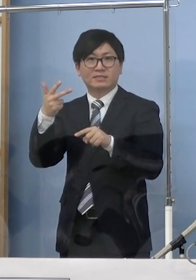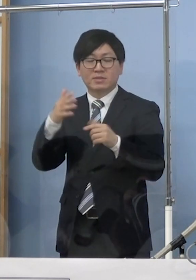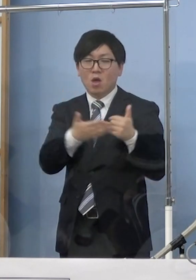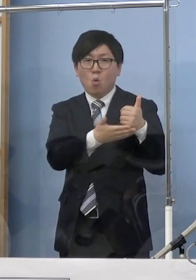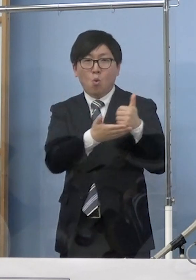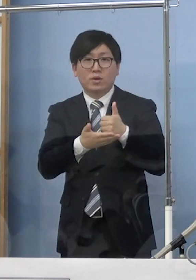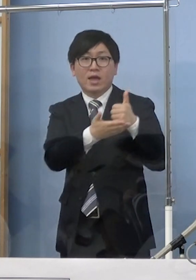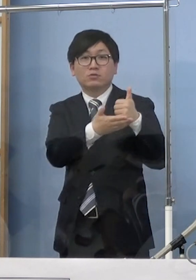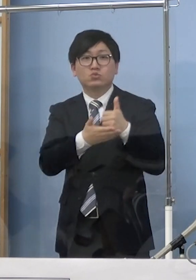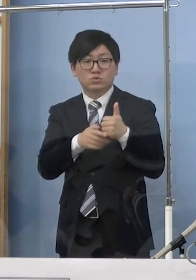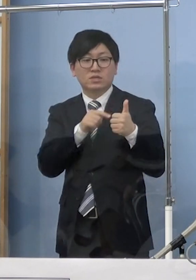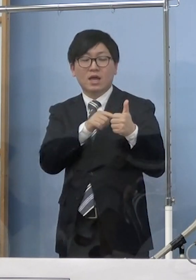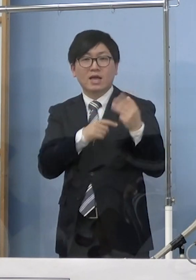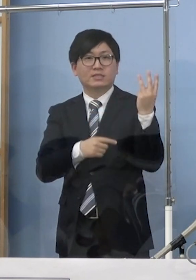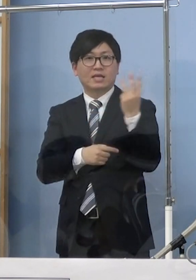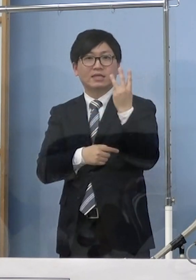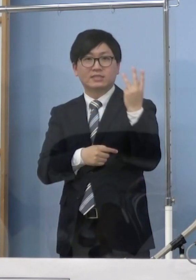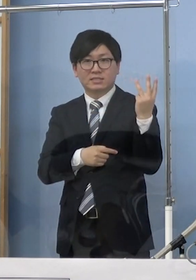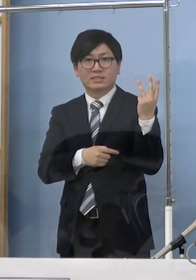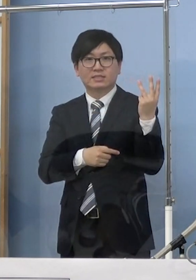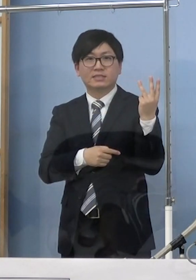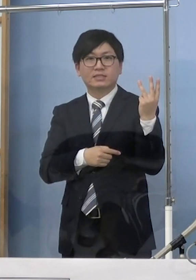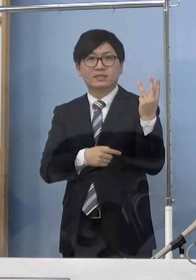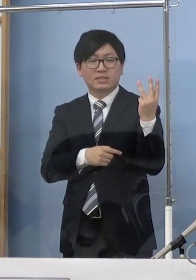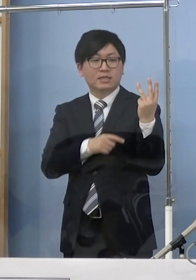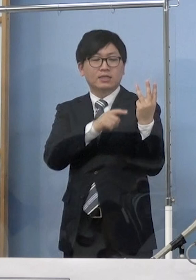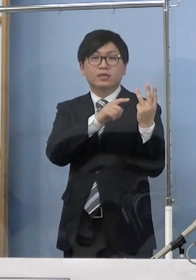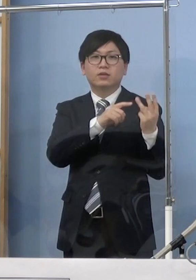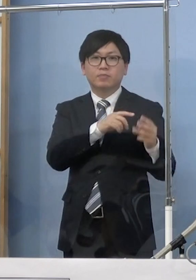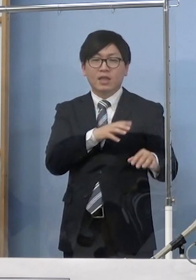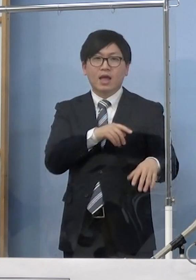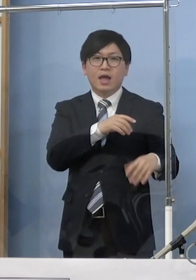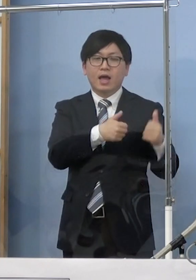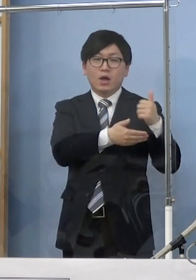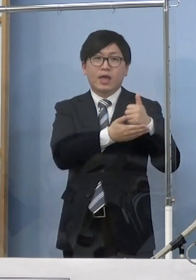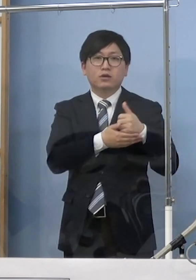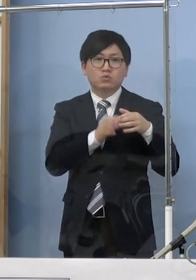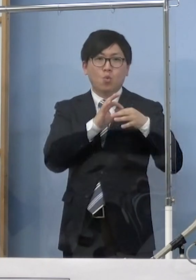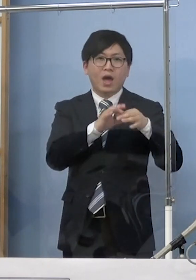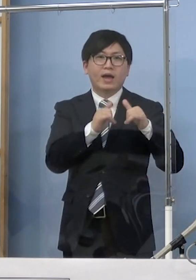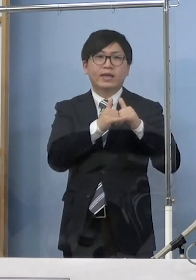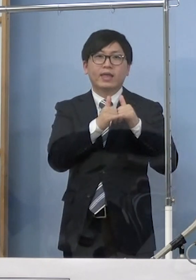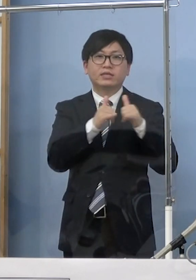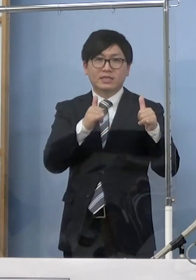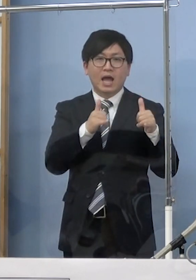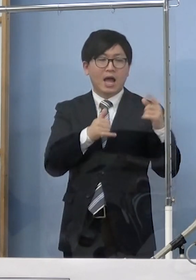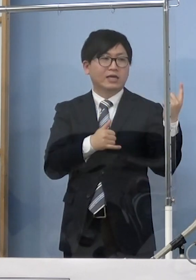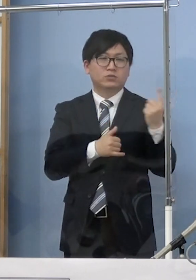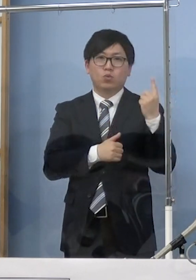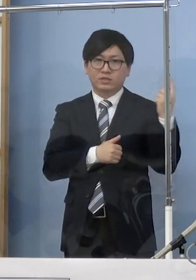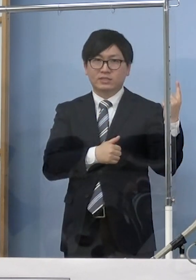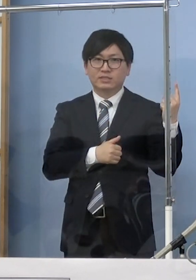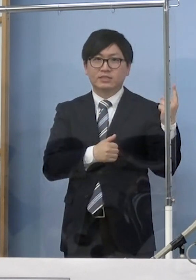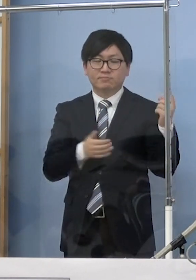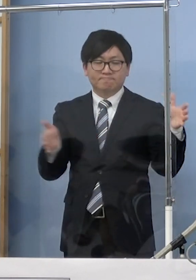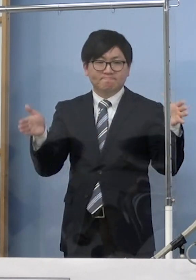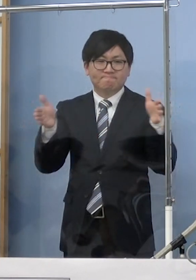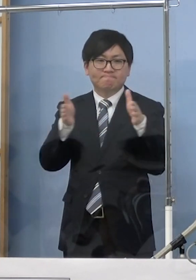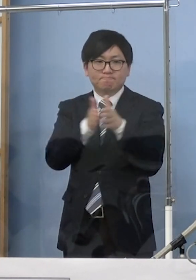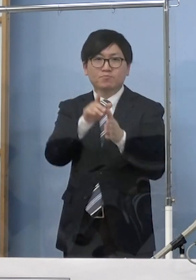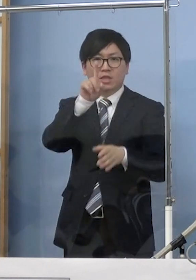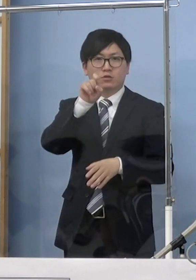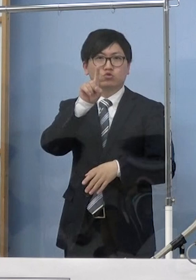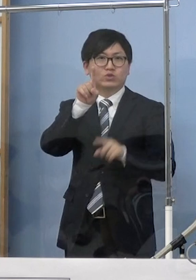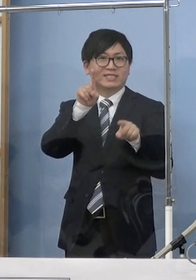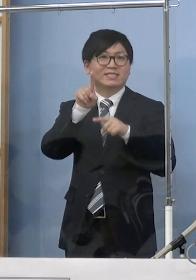例、そしてこれに関わる関係者、この方々1名、合わせて11例